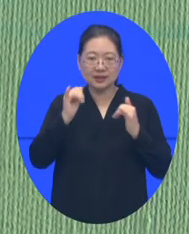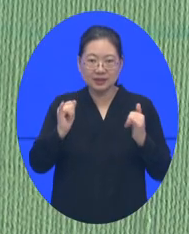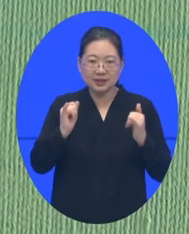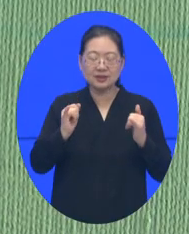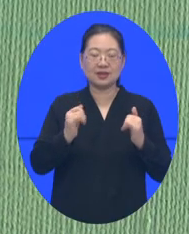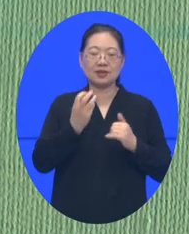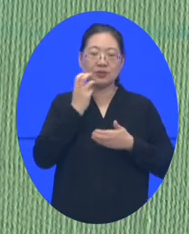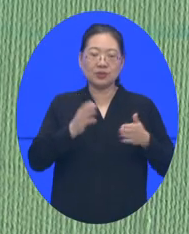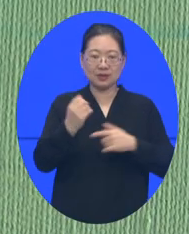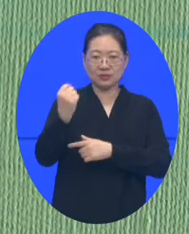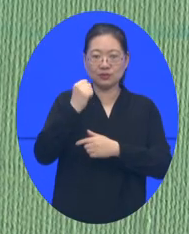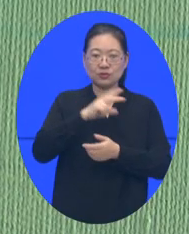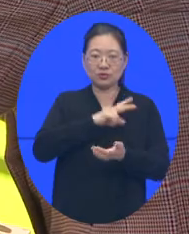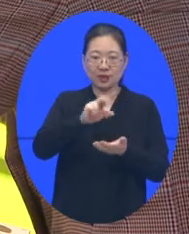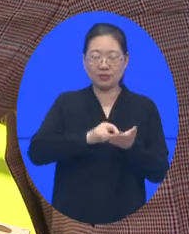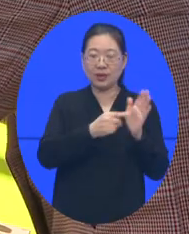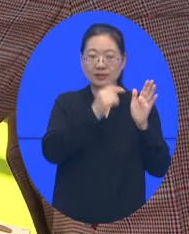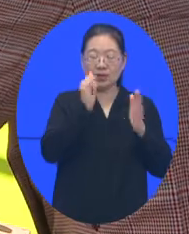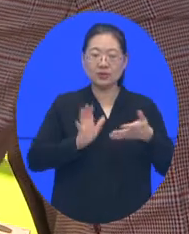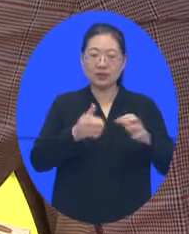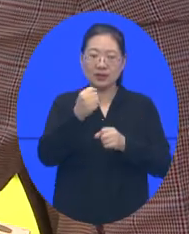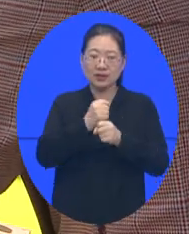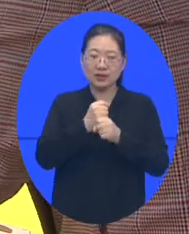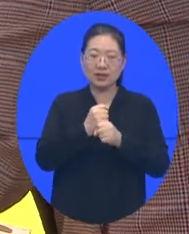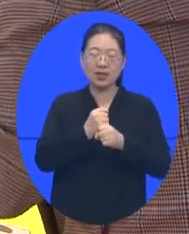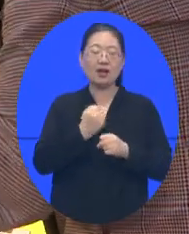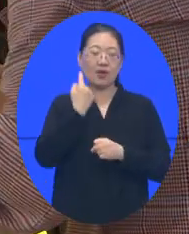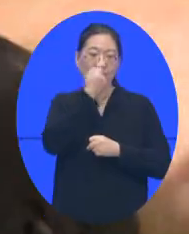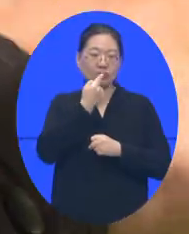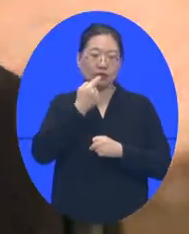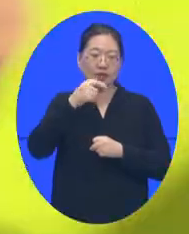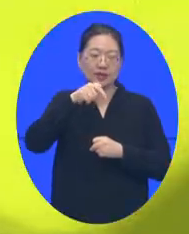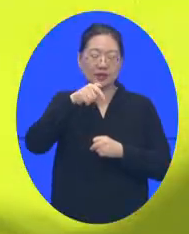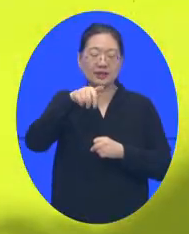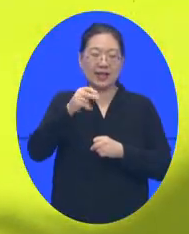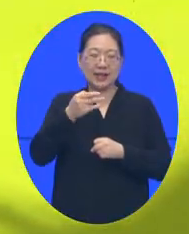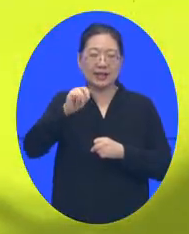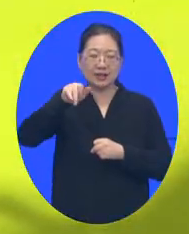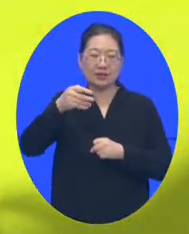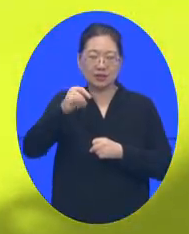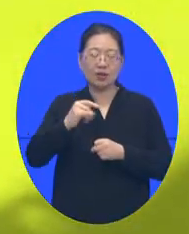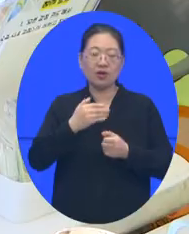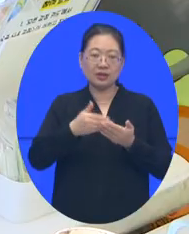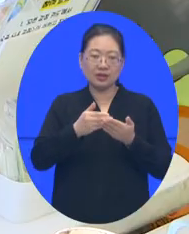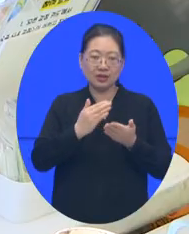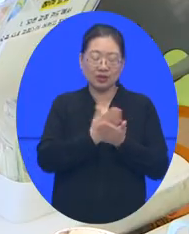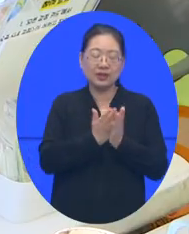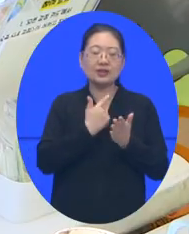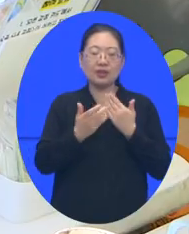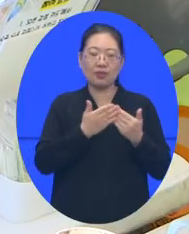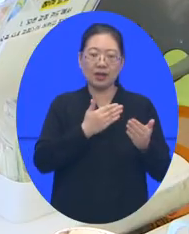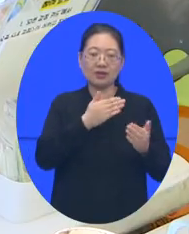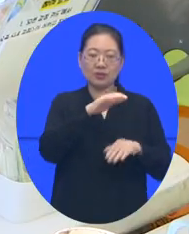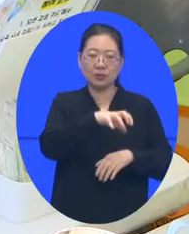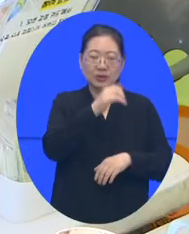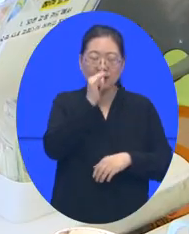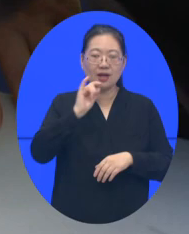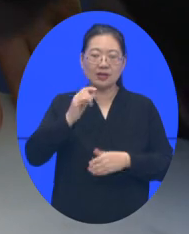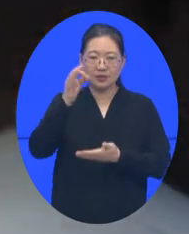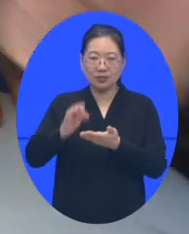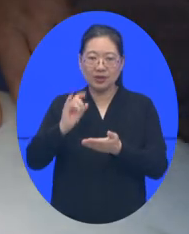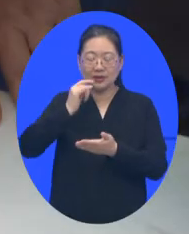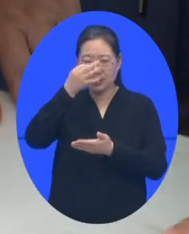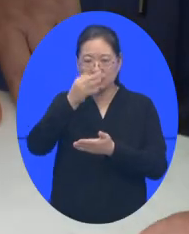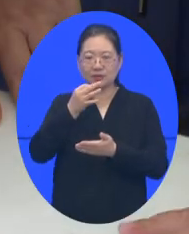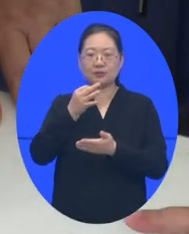작품을 소개했습니다. 도자 만들기와 캐리커처 그리기 등 다양한 예술 체험을 할 수 있는 부스와 저렴한 가격의 예술품을